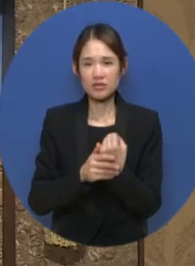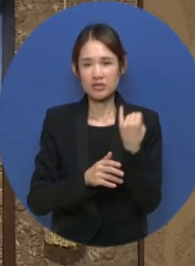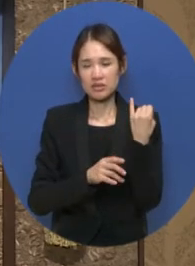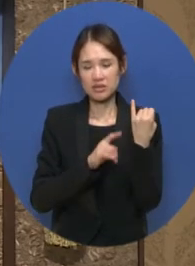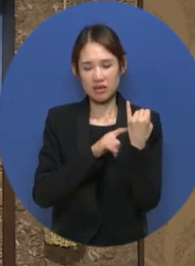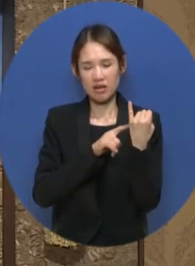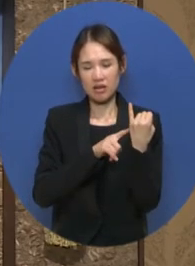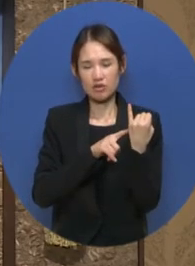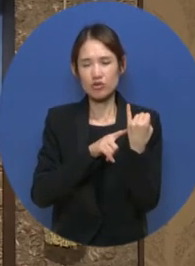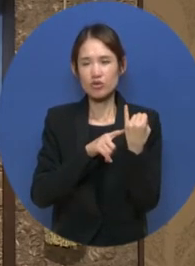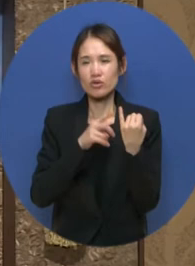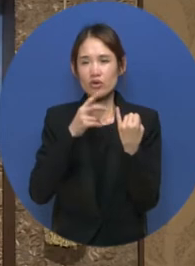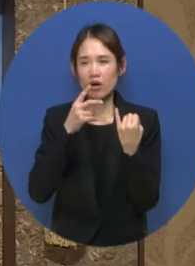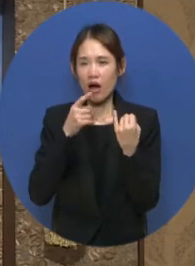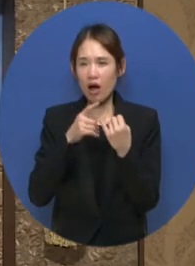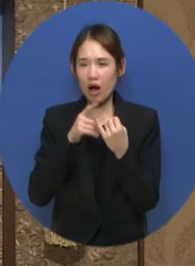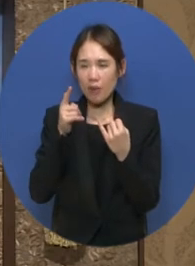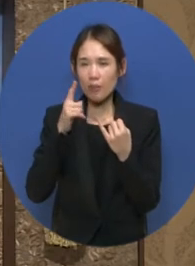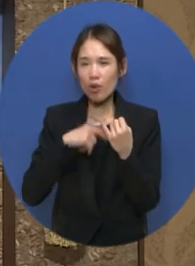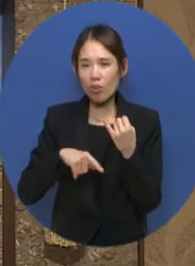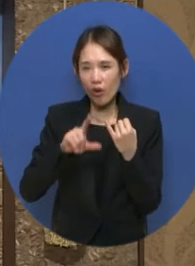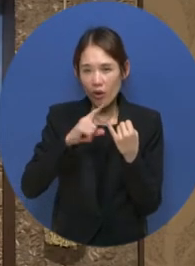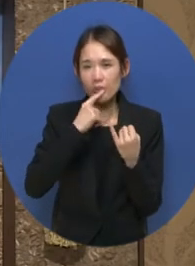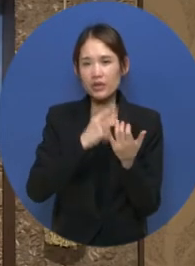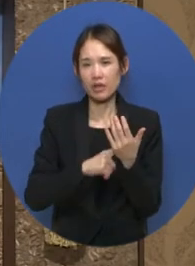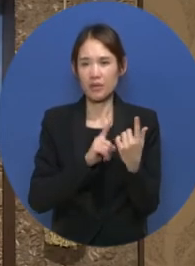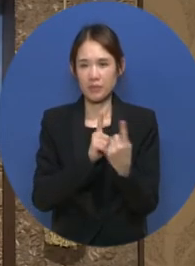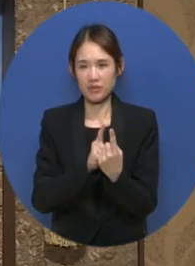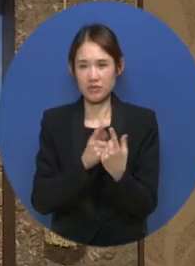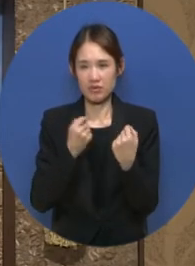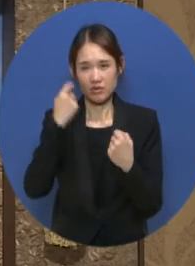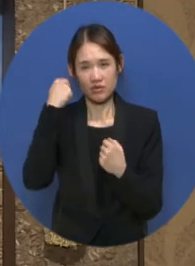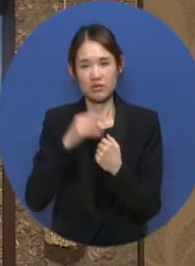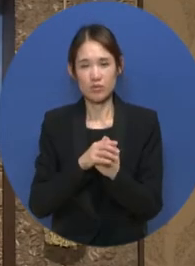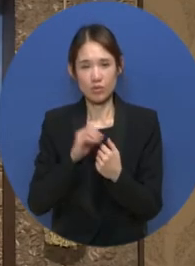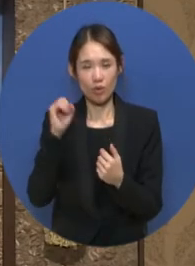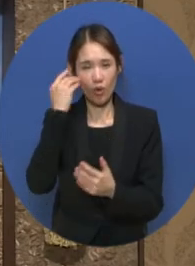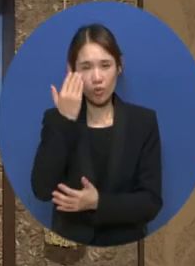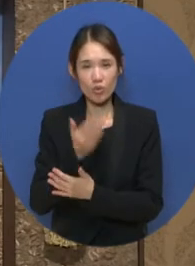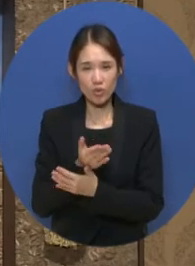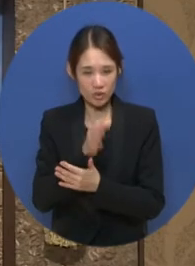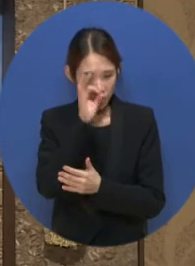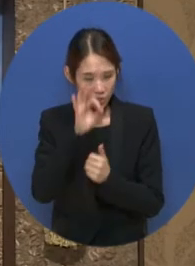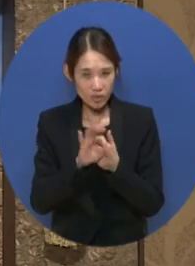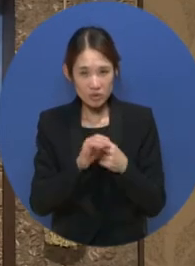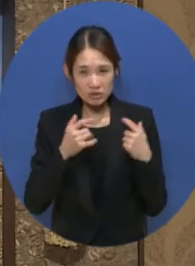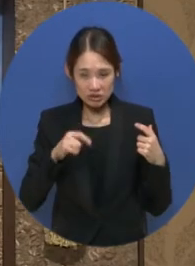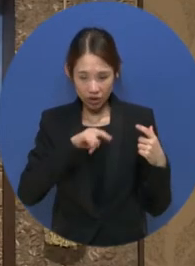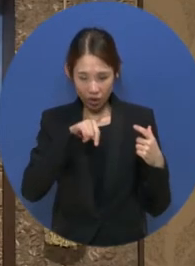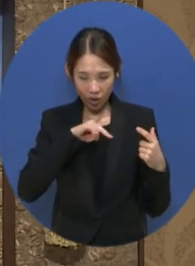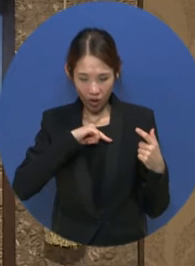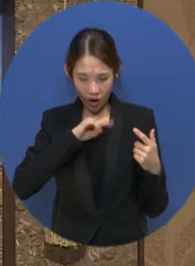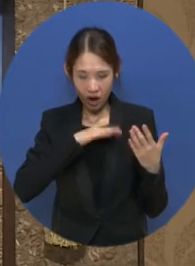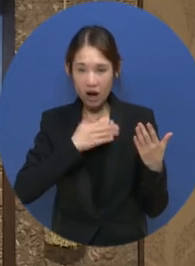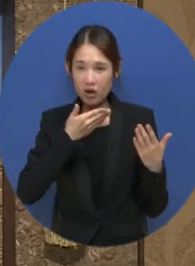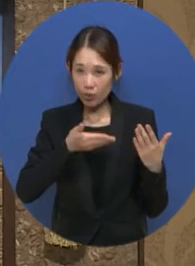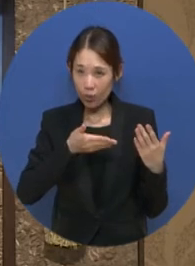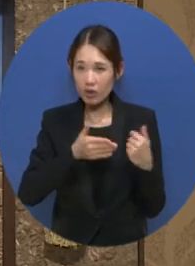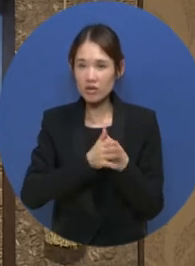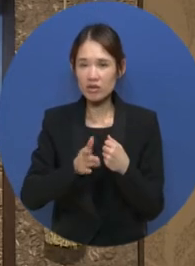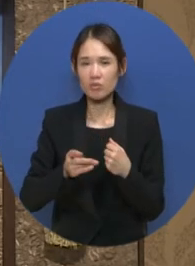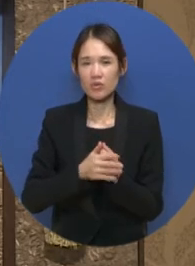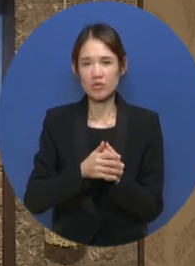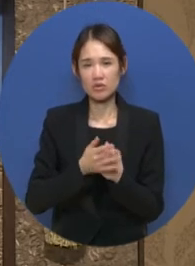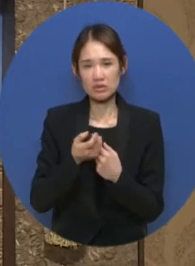피해를 이제 당하게 된 겁니다 이제 아무래도 언론에 노출되고 지역이 어딘지 알려지게 되면서 이제